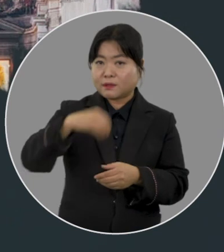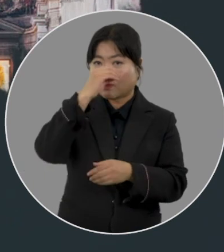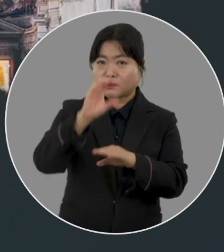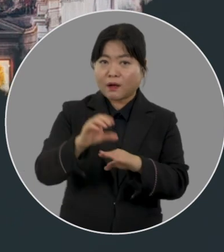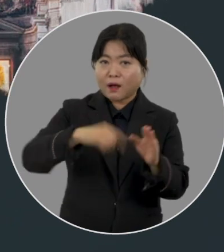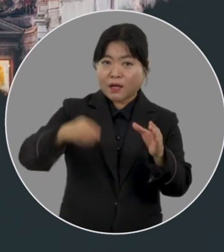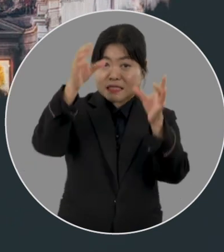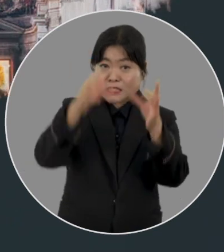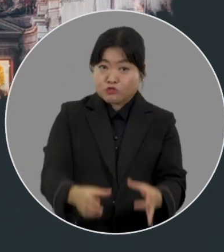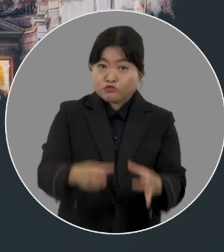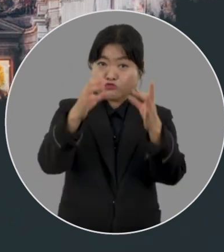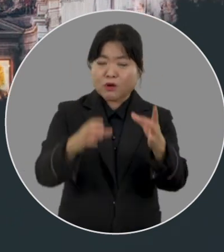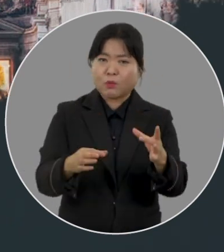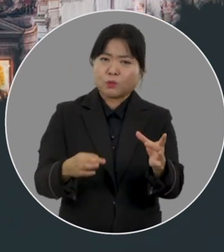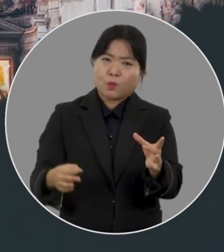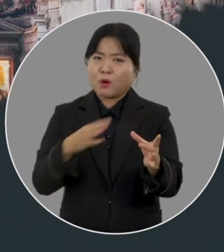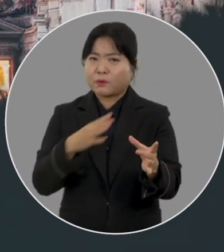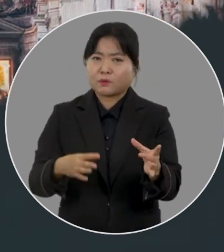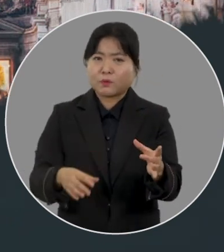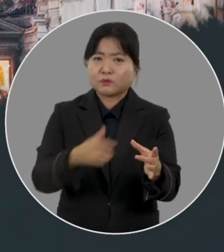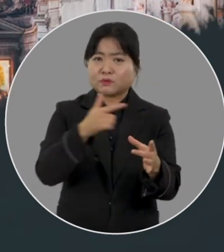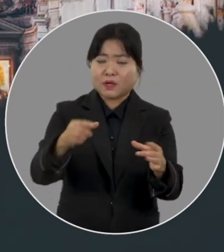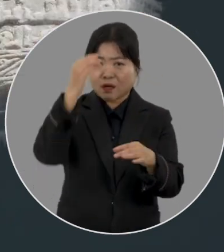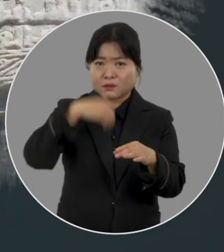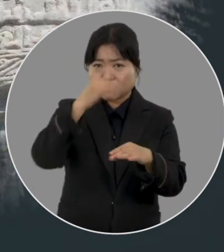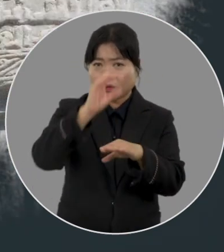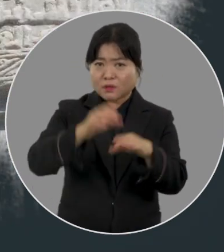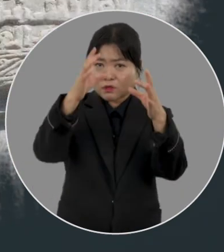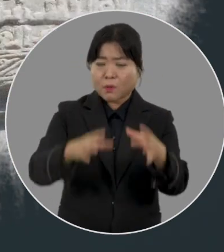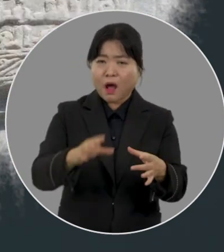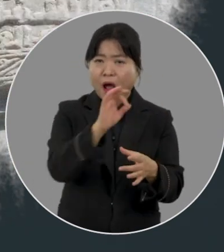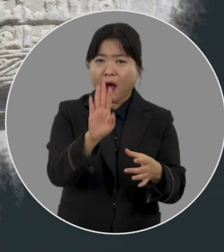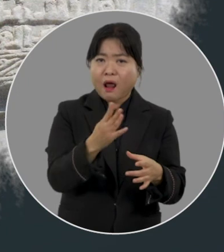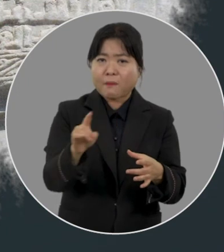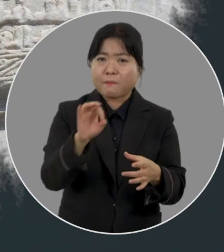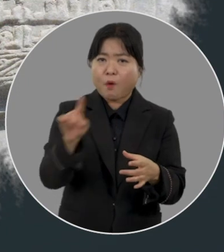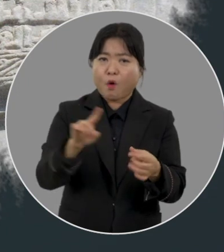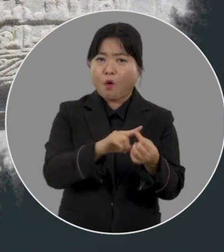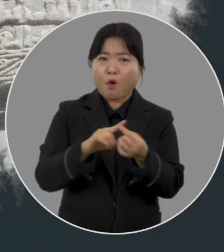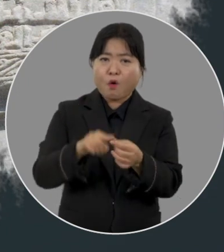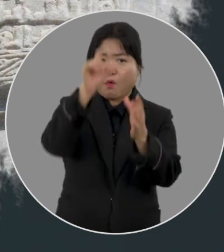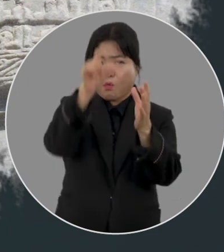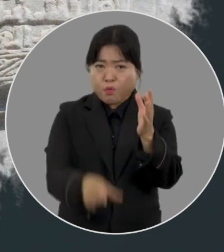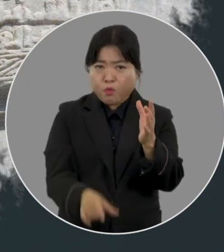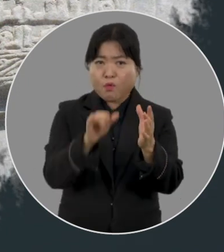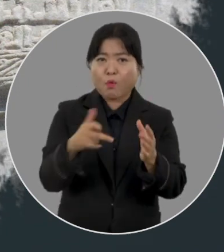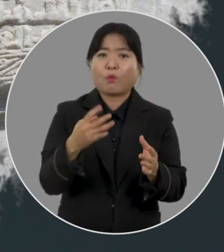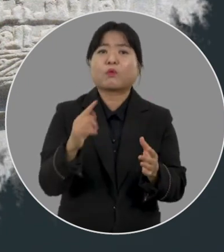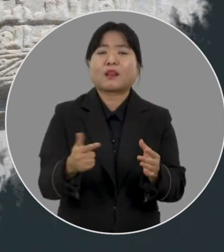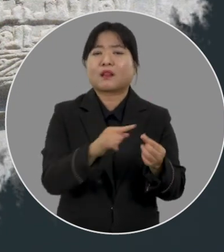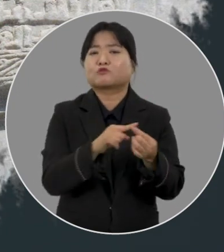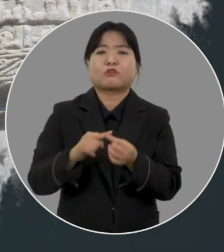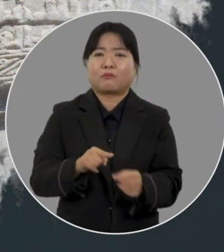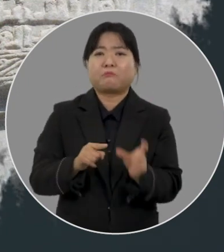안의 기둥에는 정말로 놀랍게도 대성당 기둥에 아랍어가 보이지 않습니까? 저것이 코란